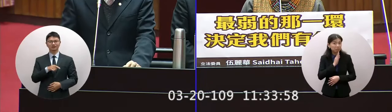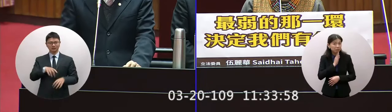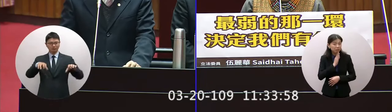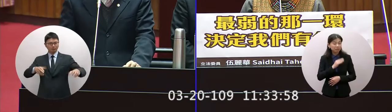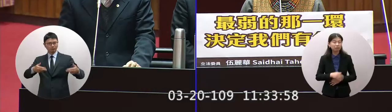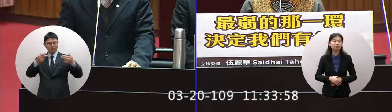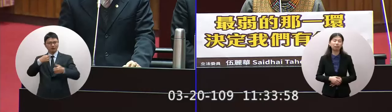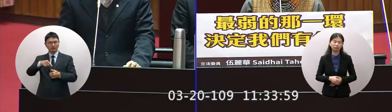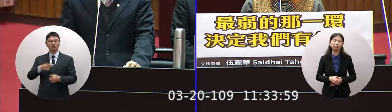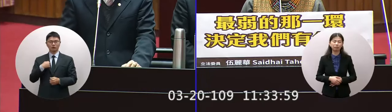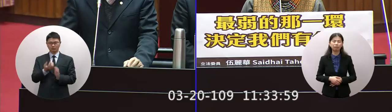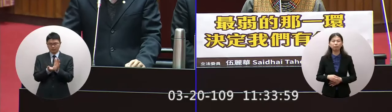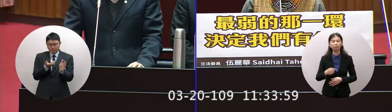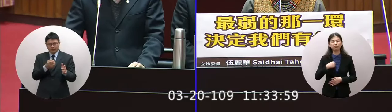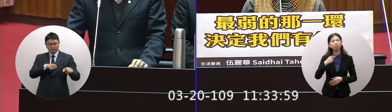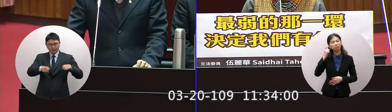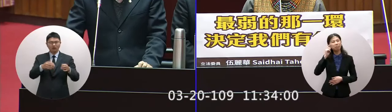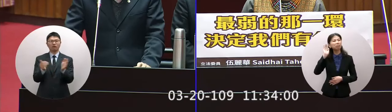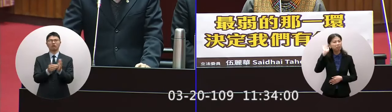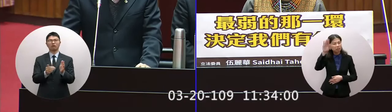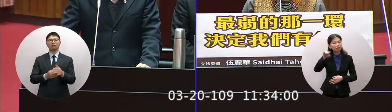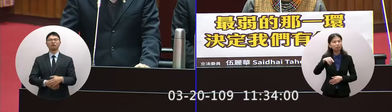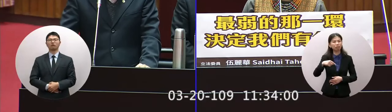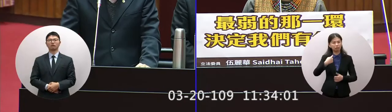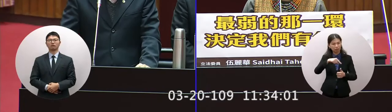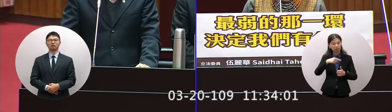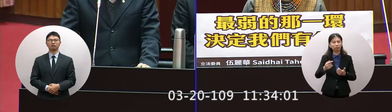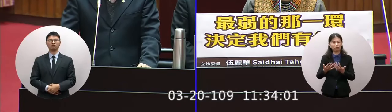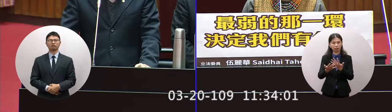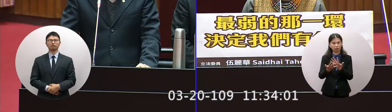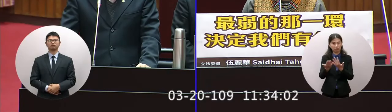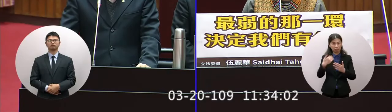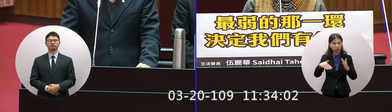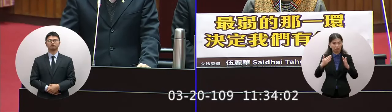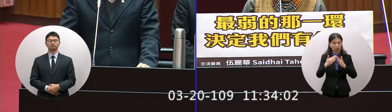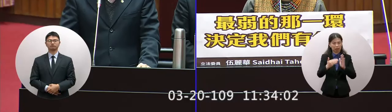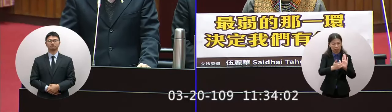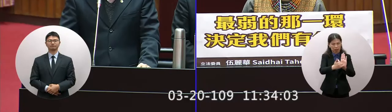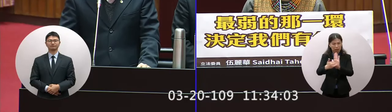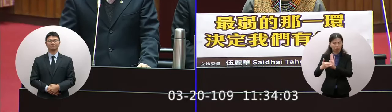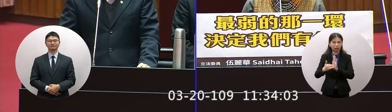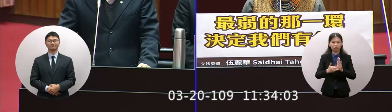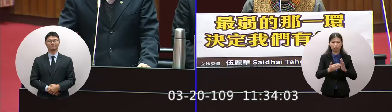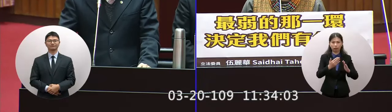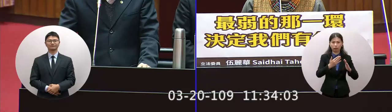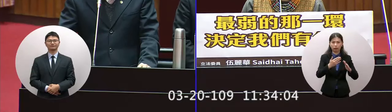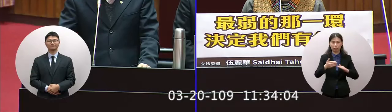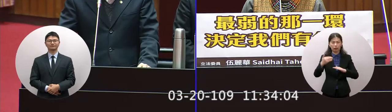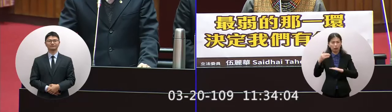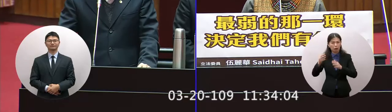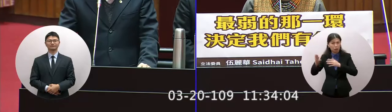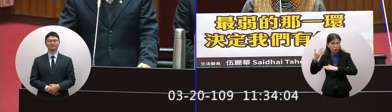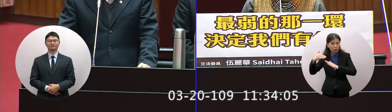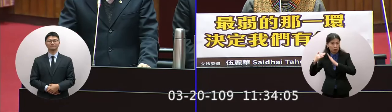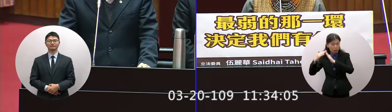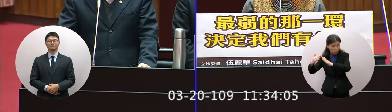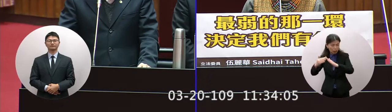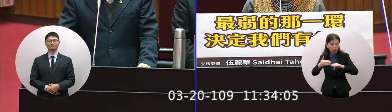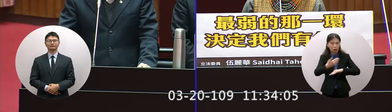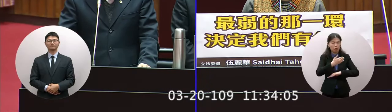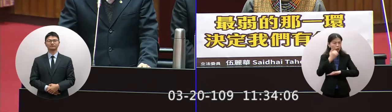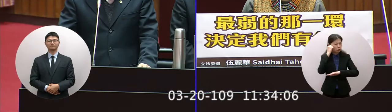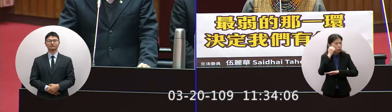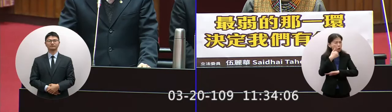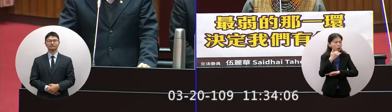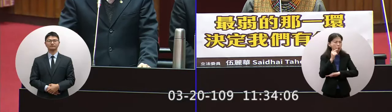这方面我们也全力超前准备。 我想未来的教育学校是没有围墙的，没有分都会，没有偏乡。那我想呢，透